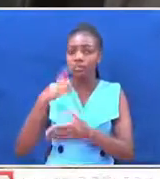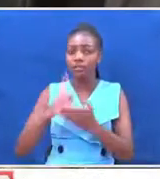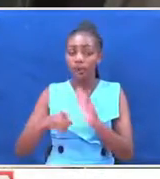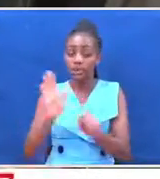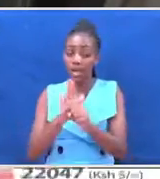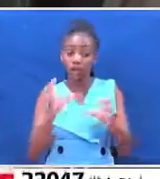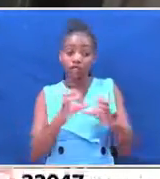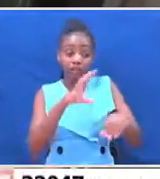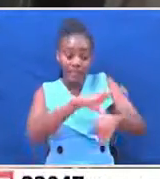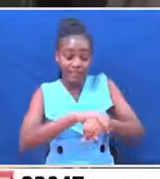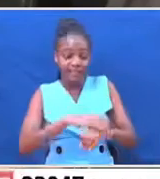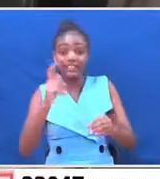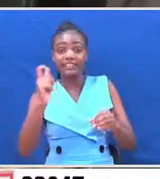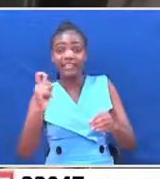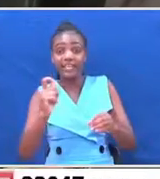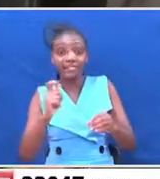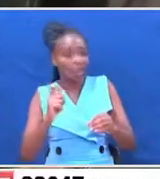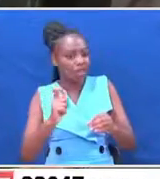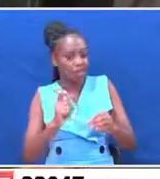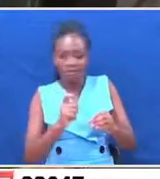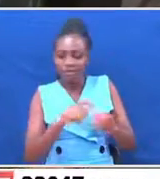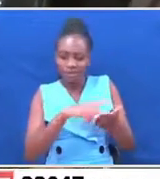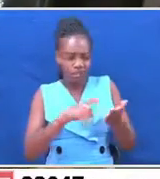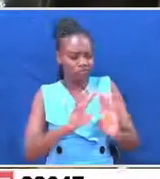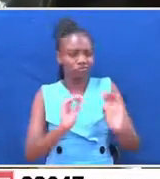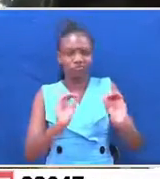nyingi zilizopata kandarasi hazikupigwa msasa.